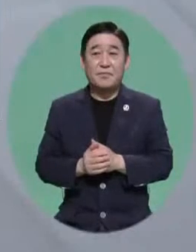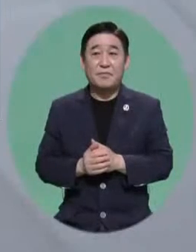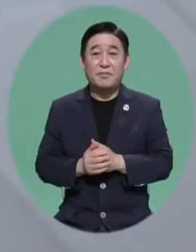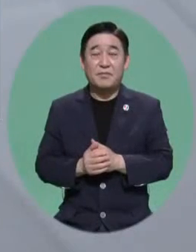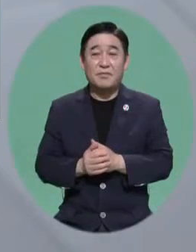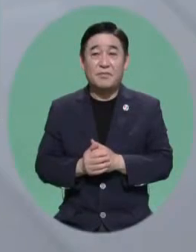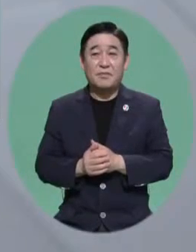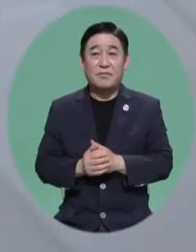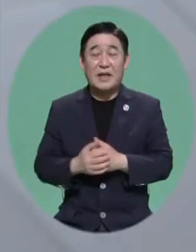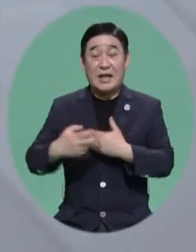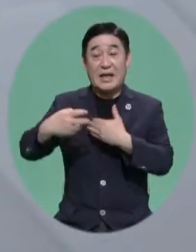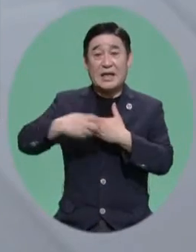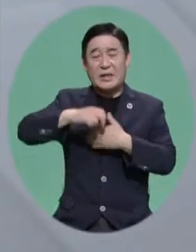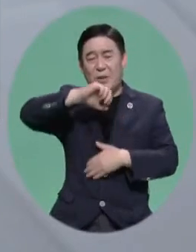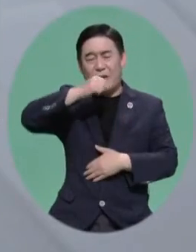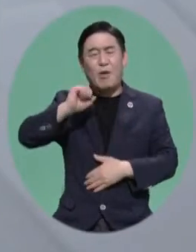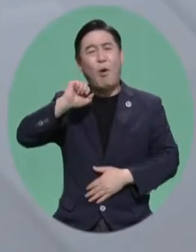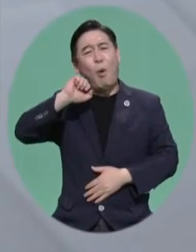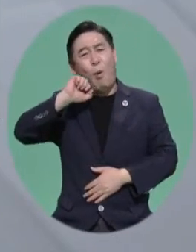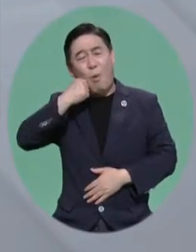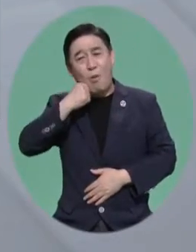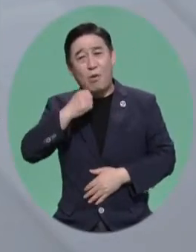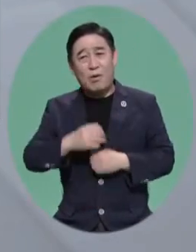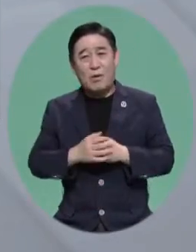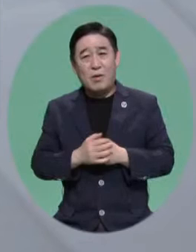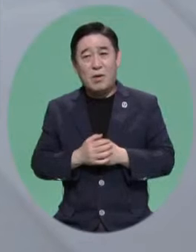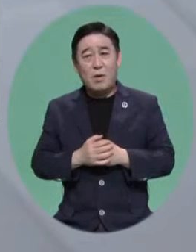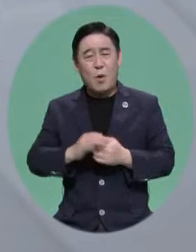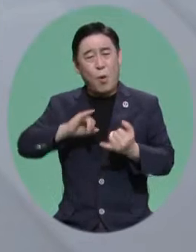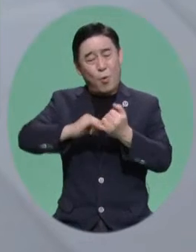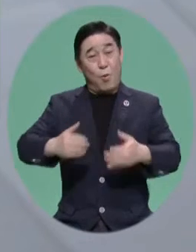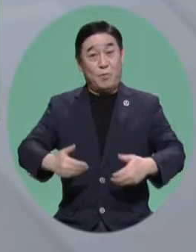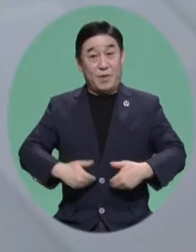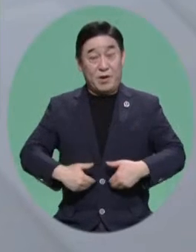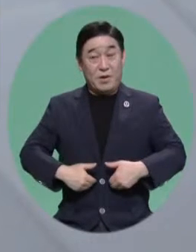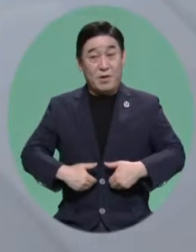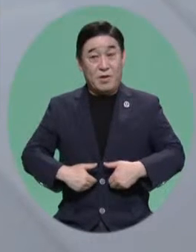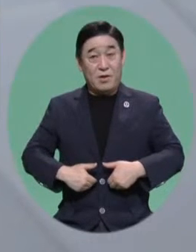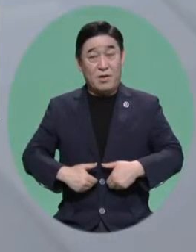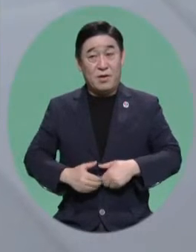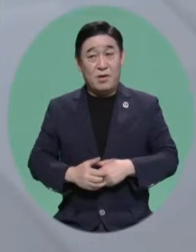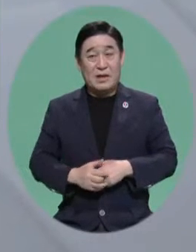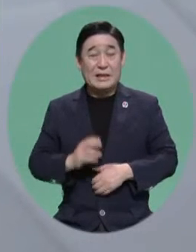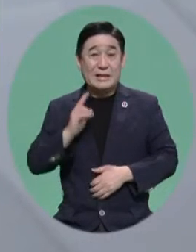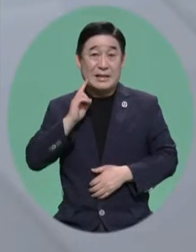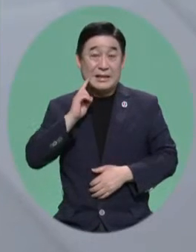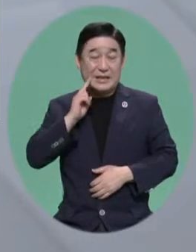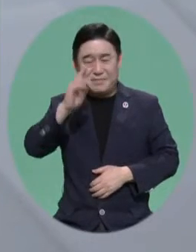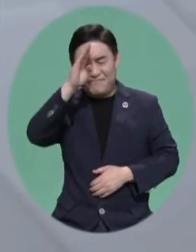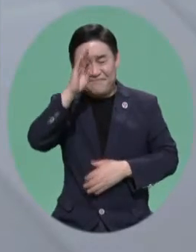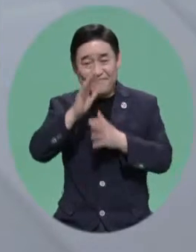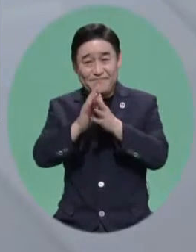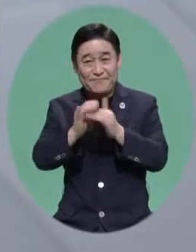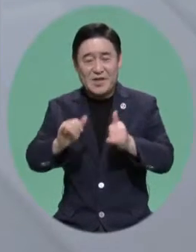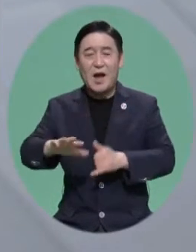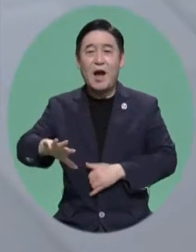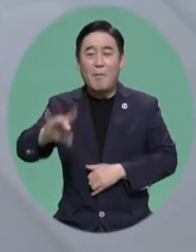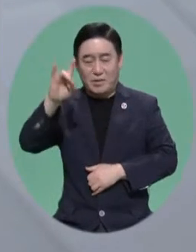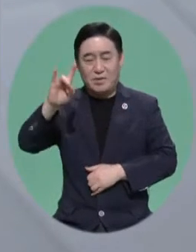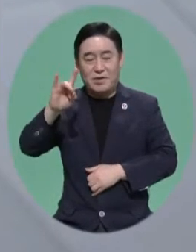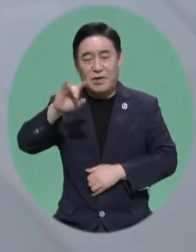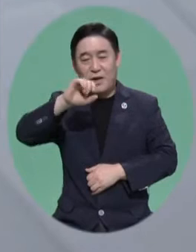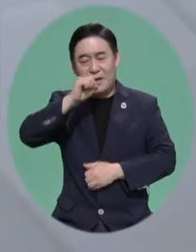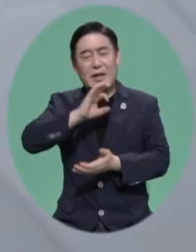그래서 지금 의료 재정도 어려운데 저는 좀 필수적인 거 그리고 중 중 환자 우선으로